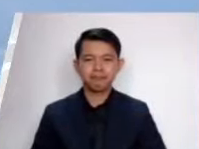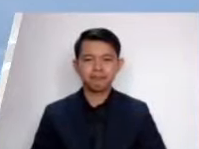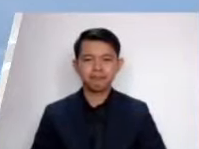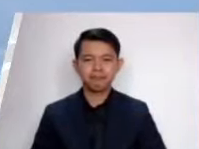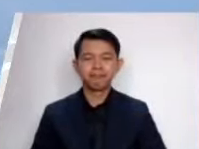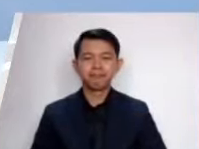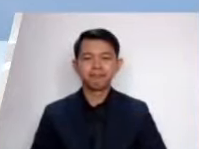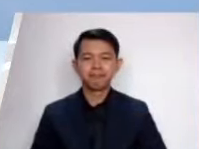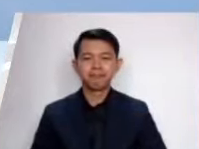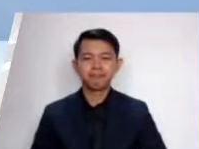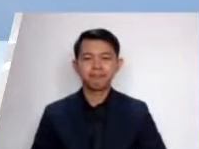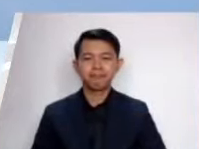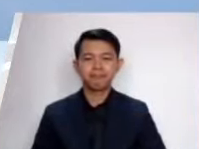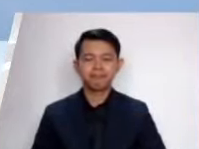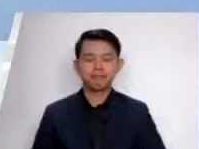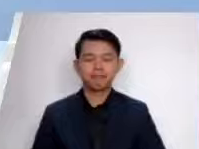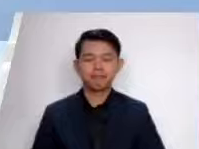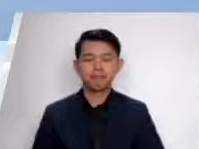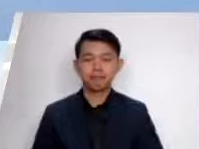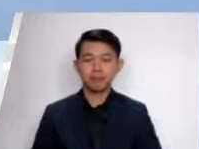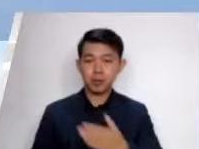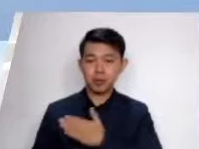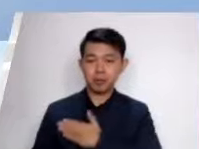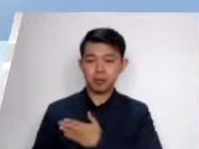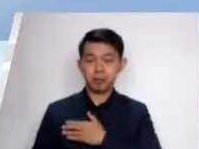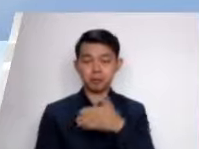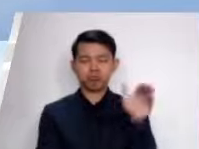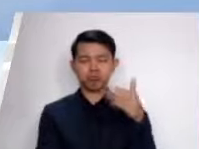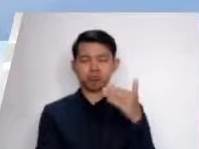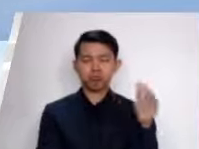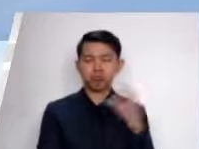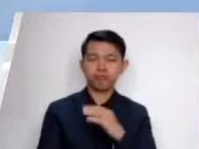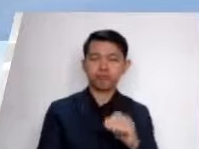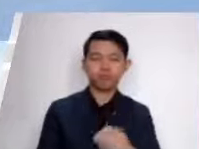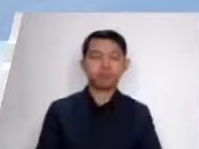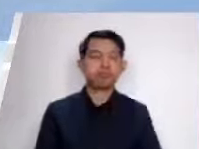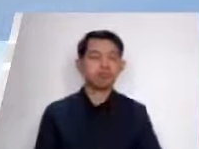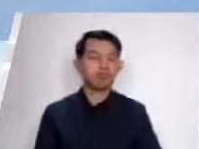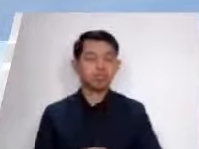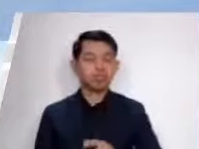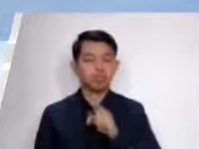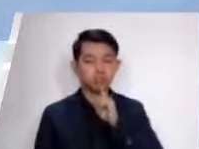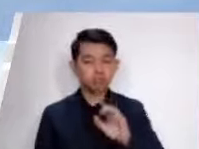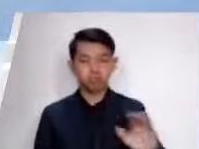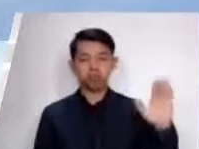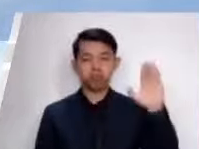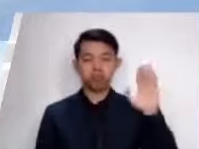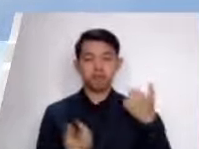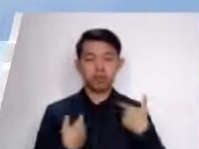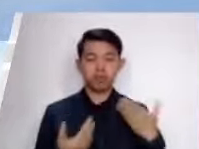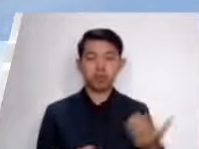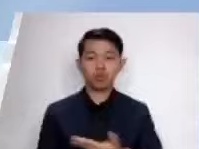Bukod sa lupang hinirang at panatang makabayan, ipakakanta na rin ang bagong Pilipinas hymn.